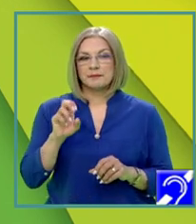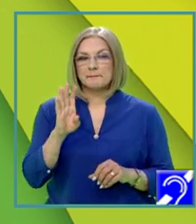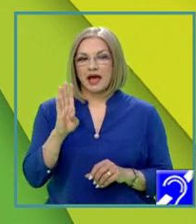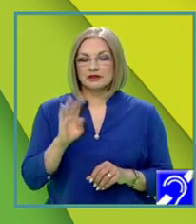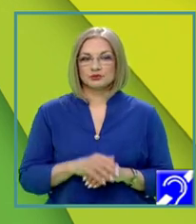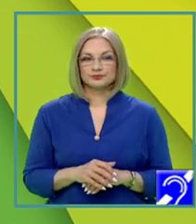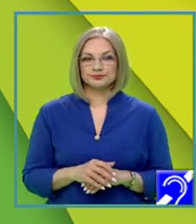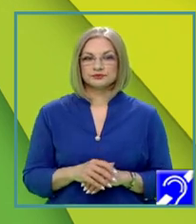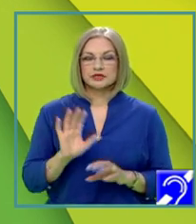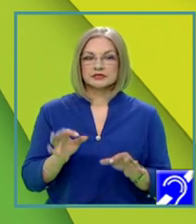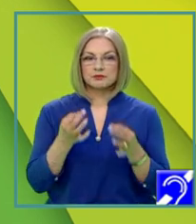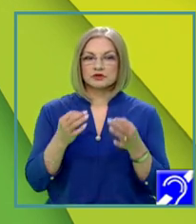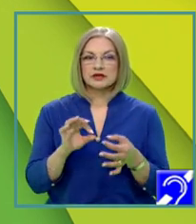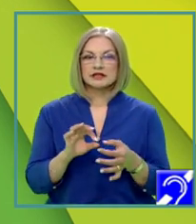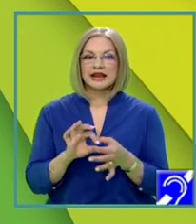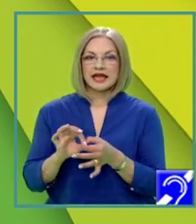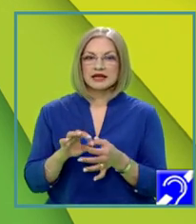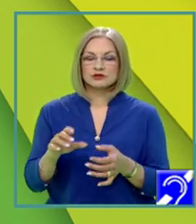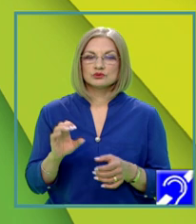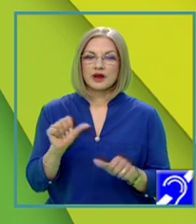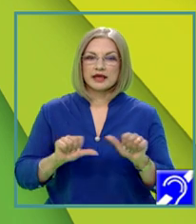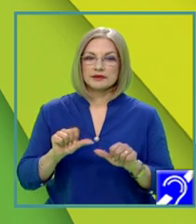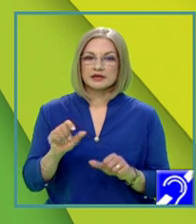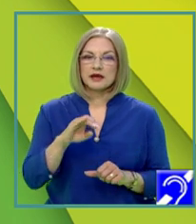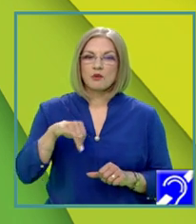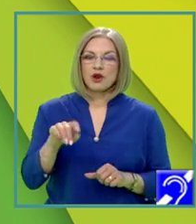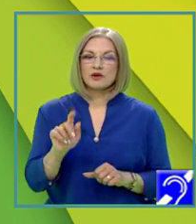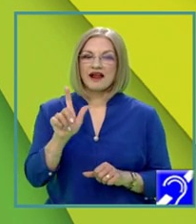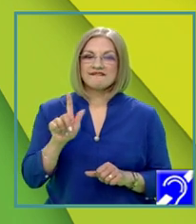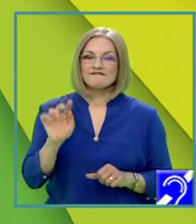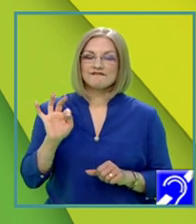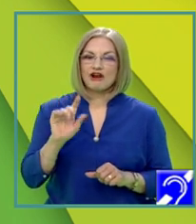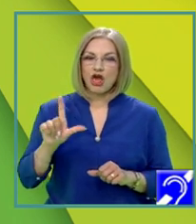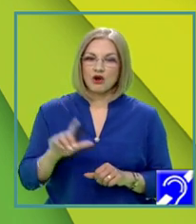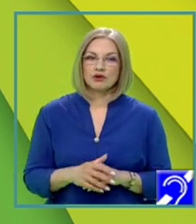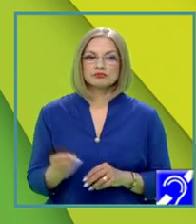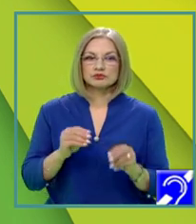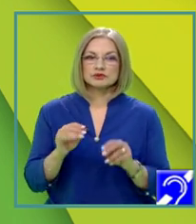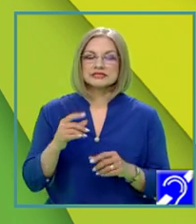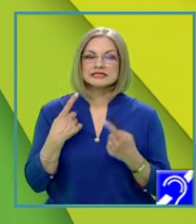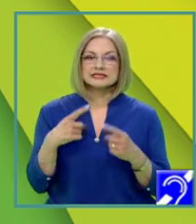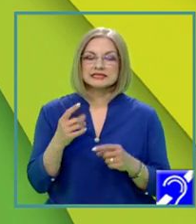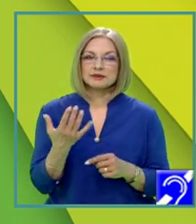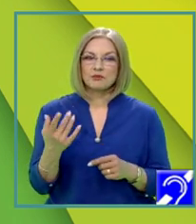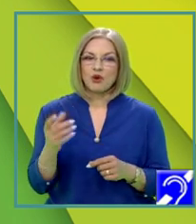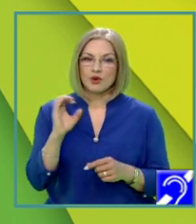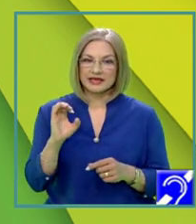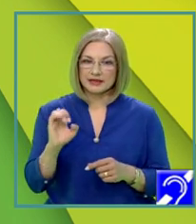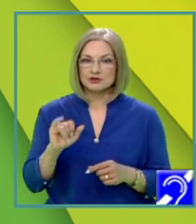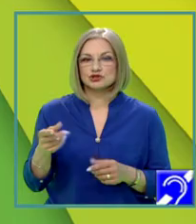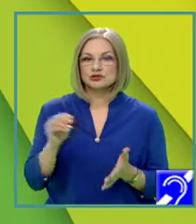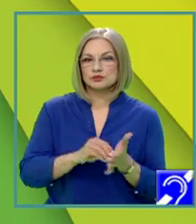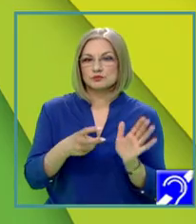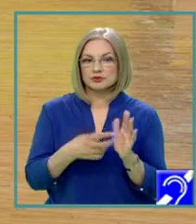aveți de modelat formarea legăturii chimice în molecula de flori utilizând simbolul elementului chimic și puncte pentru reprezentarea